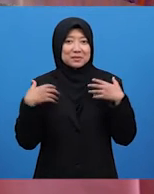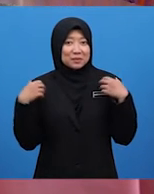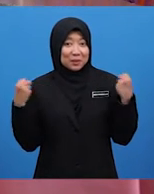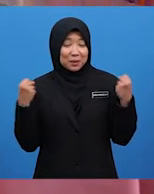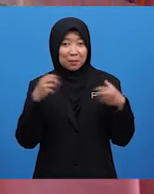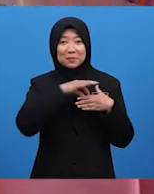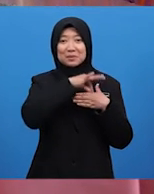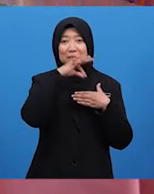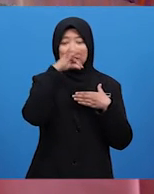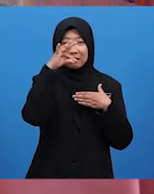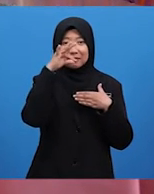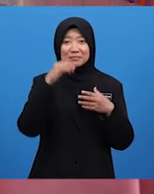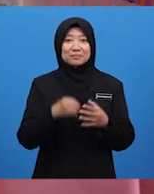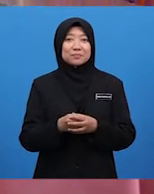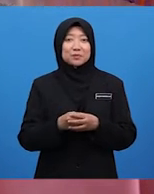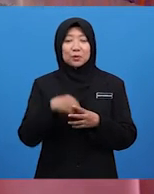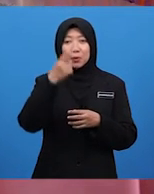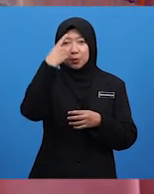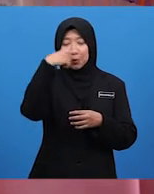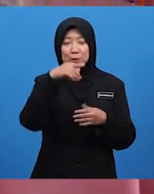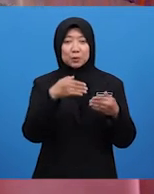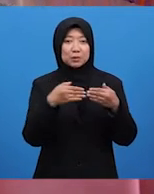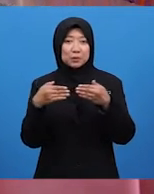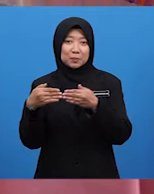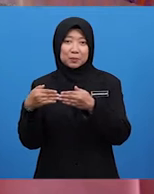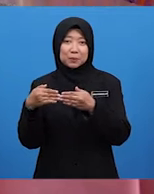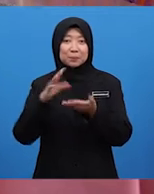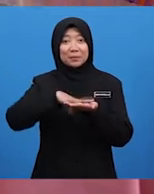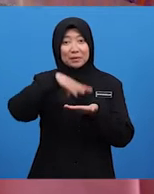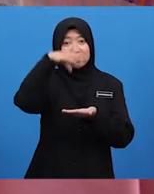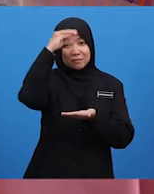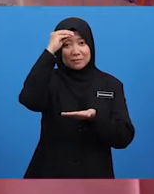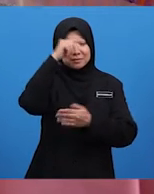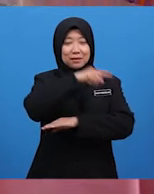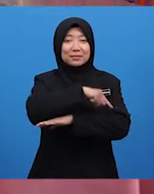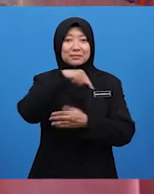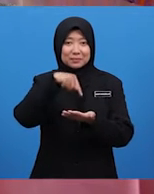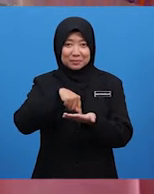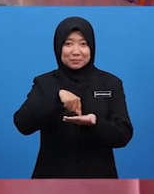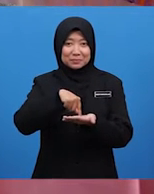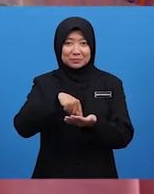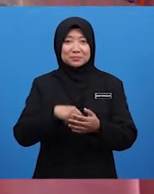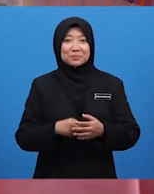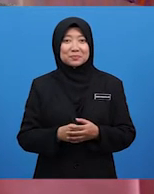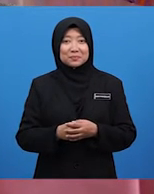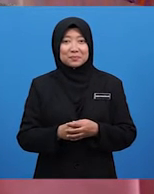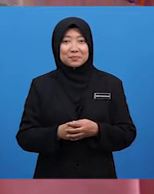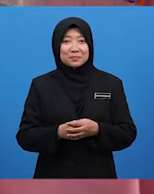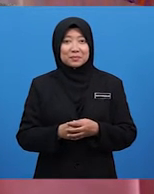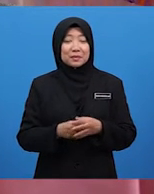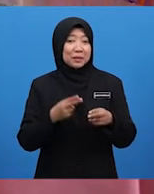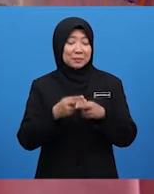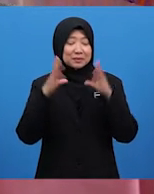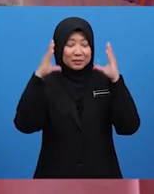dan bersemangat untuk menyambung pelajaran pada hari ini. Nama